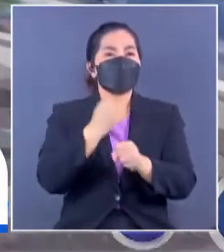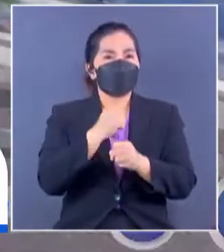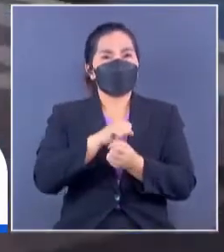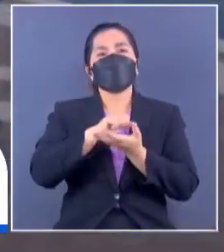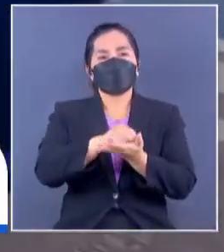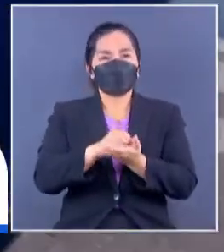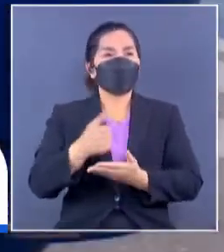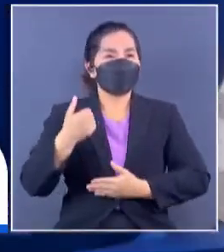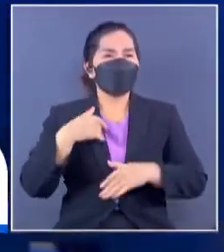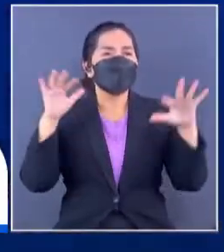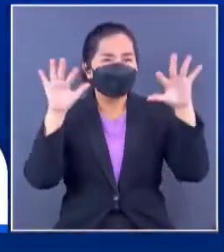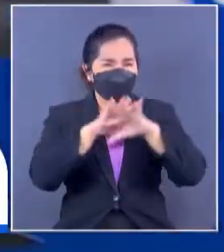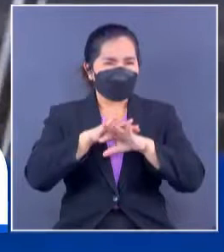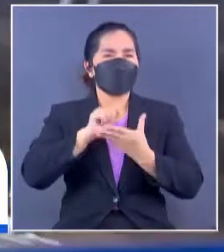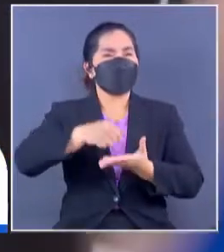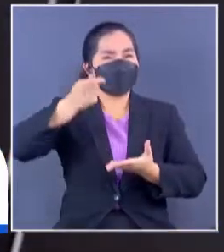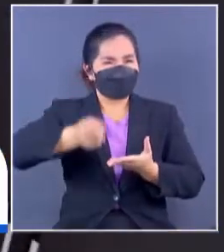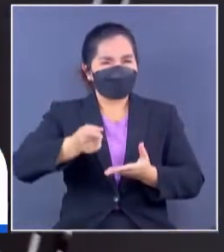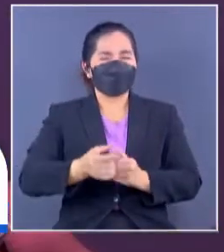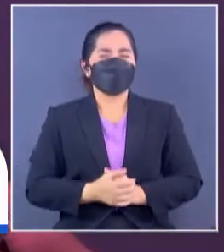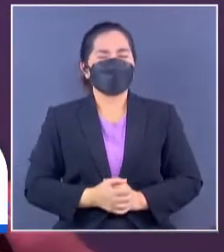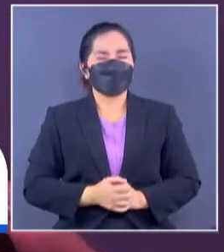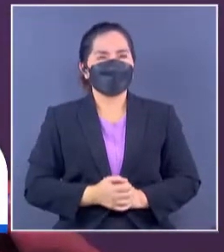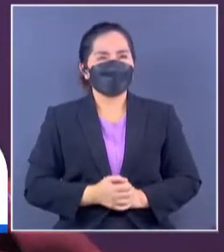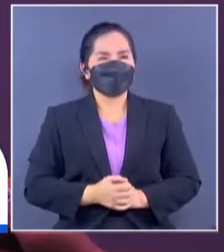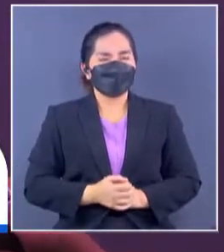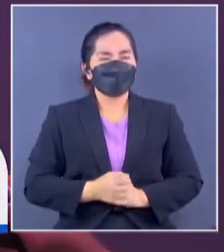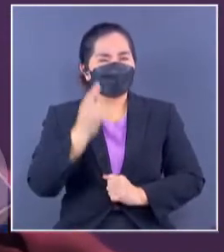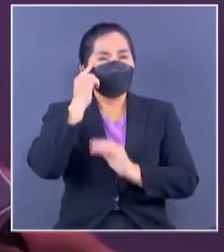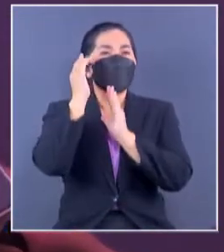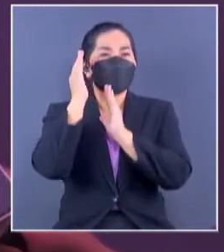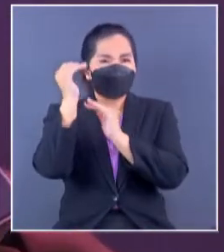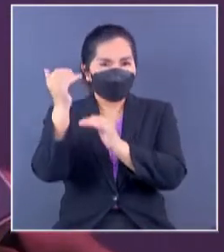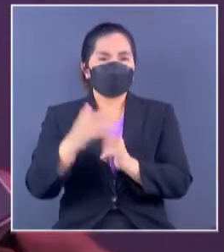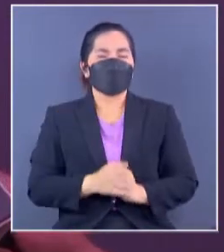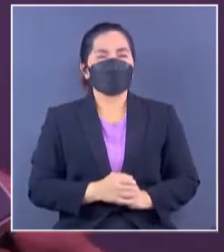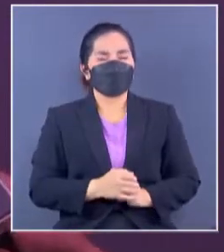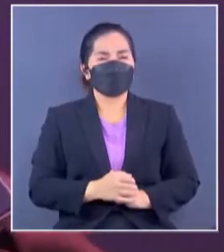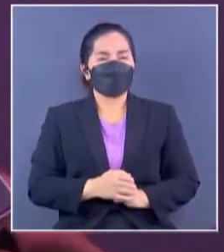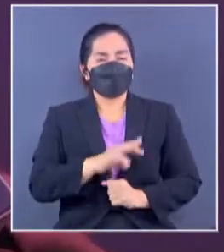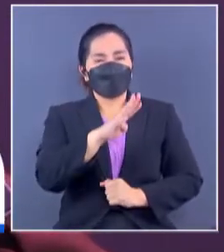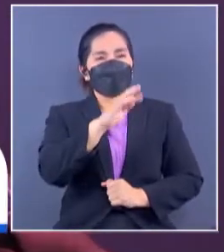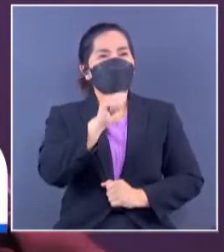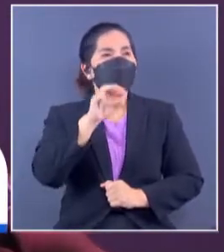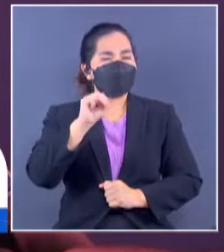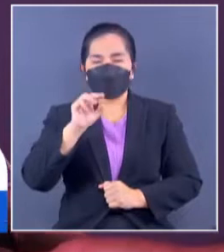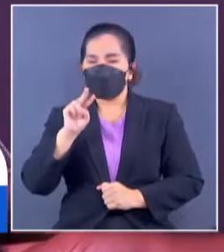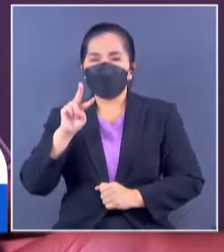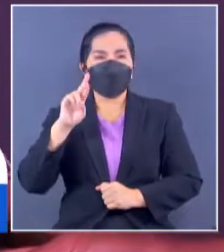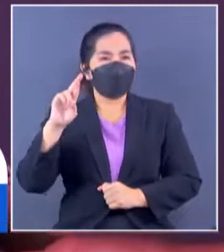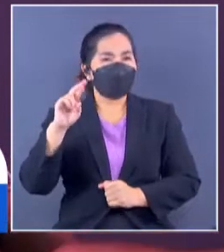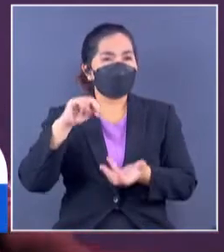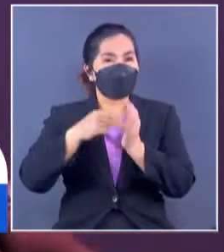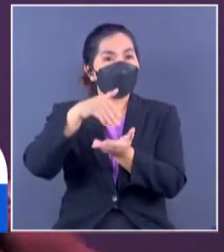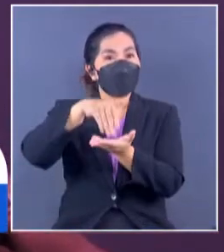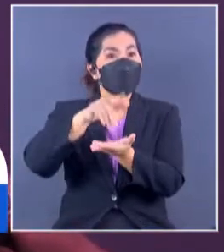ให้บริการเราเสมือนจริงอีกด้วยนะครับ ก็หวังว่าไอ้ตรงแบม Virtual Store เนี่ยสามารถที่เป็นจุด